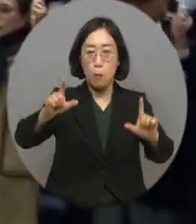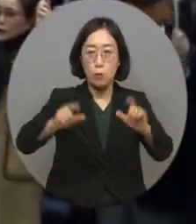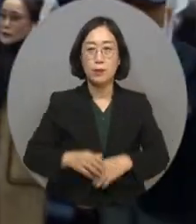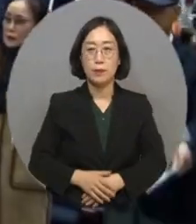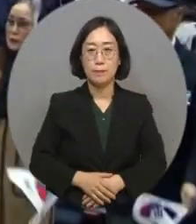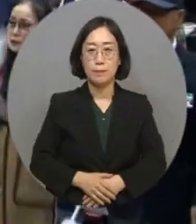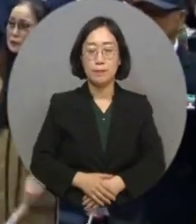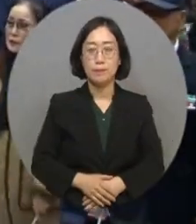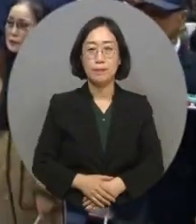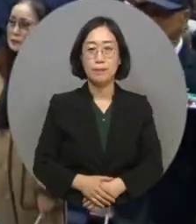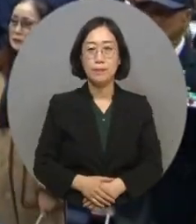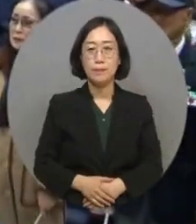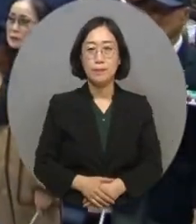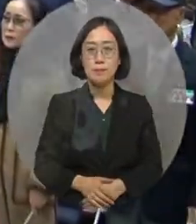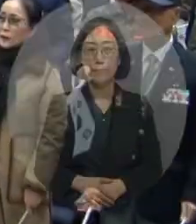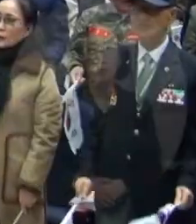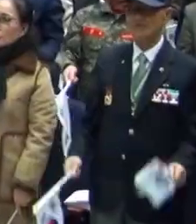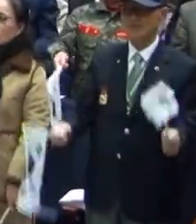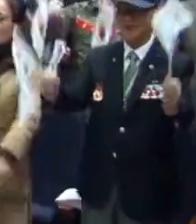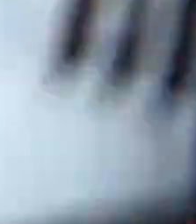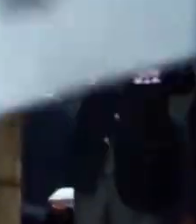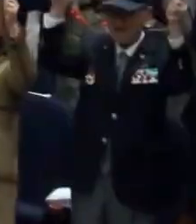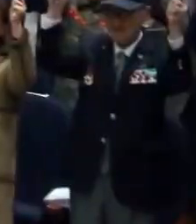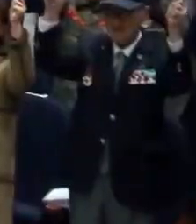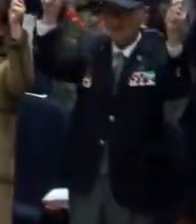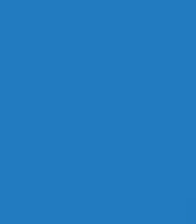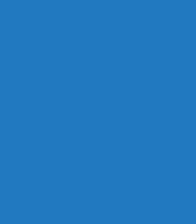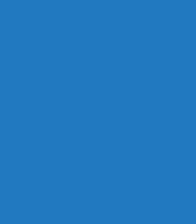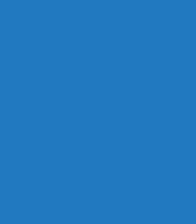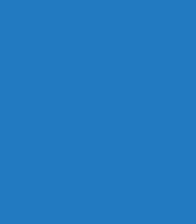복지TV 경기방송 정선입니다.